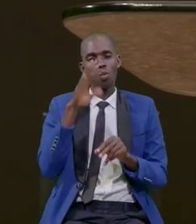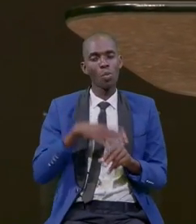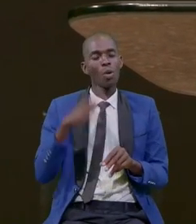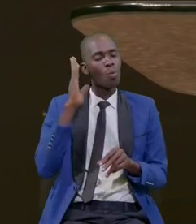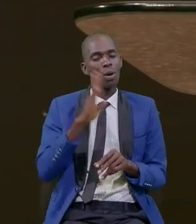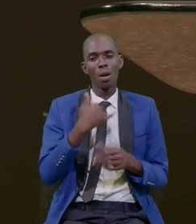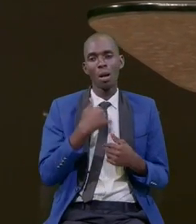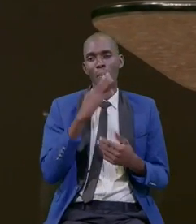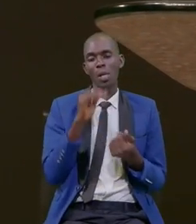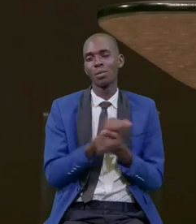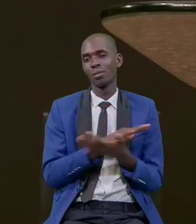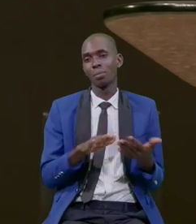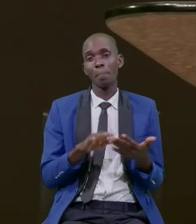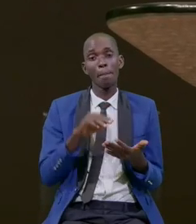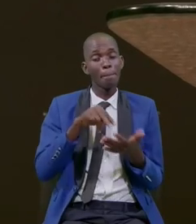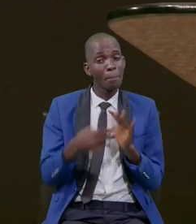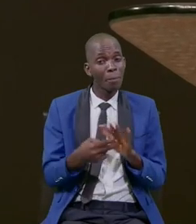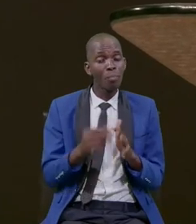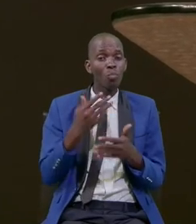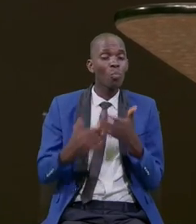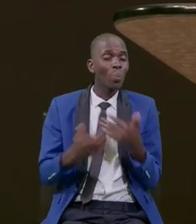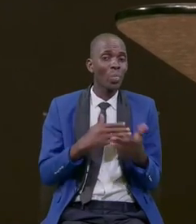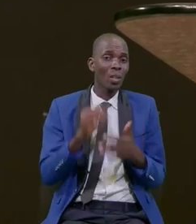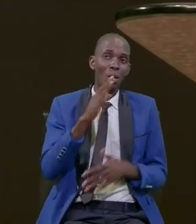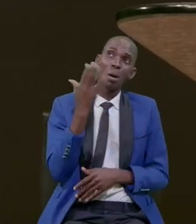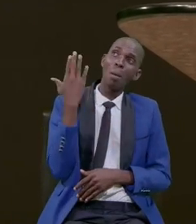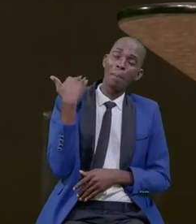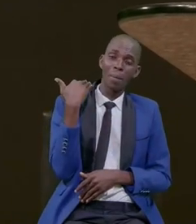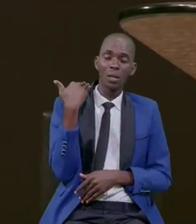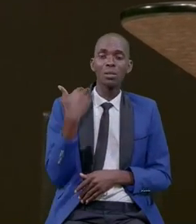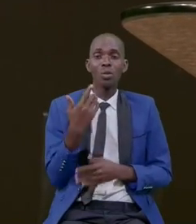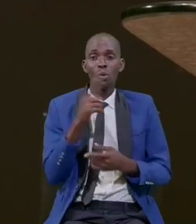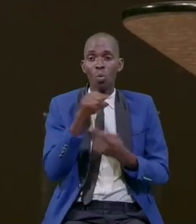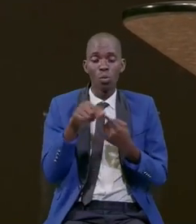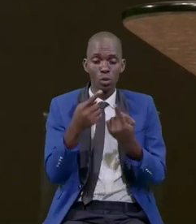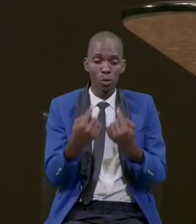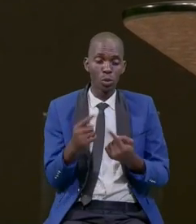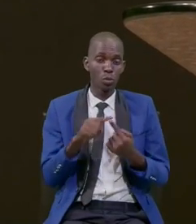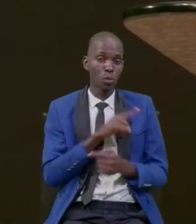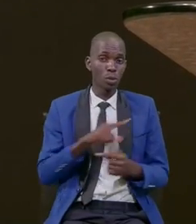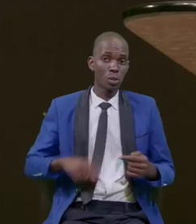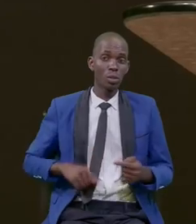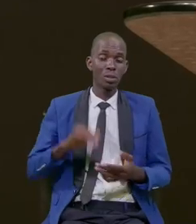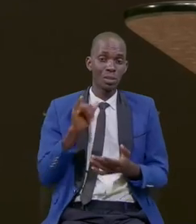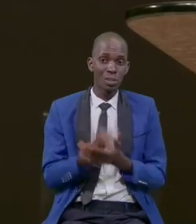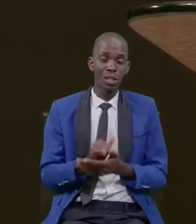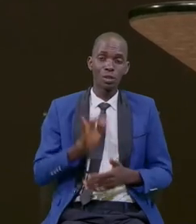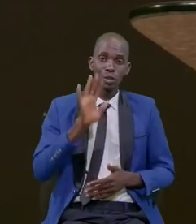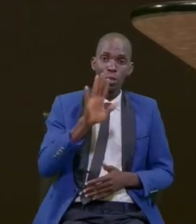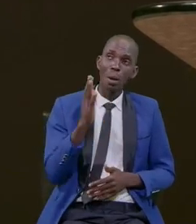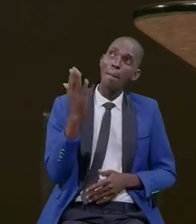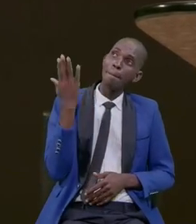Elle aurait péri. Ce que je dis, c'est que, quel que soit votre passé, si vous revenez au